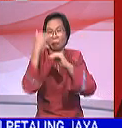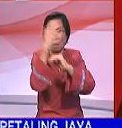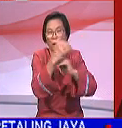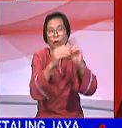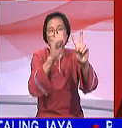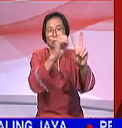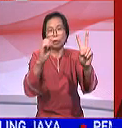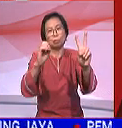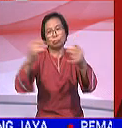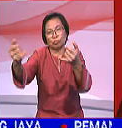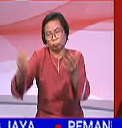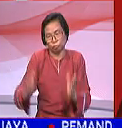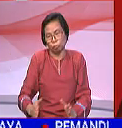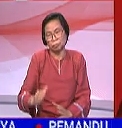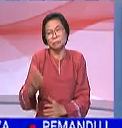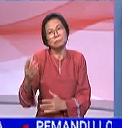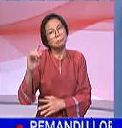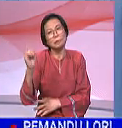jemputan saja